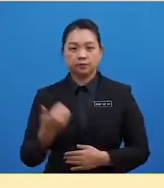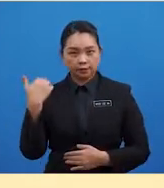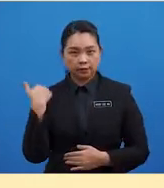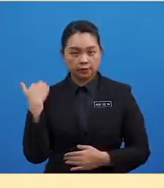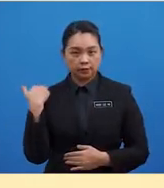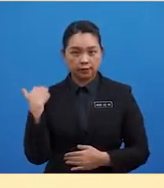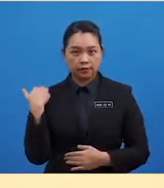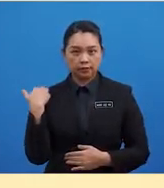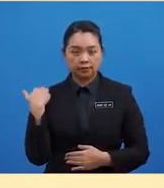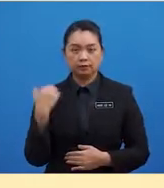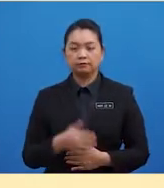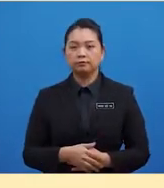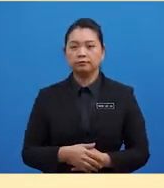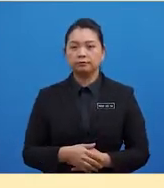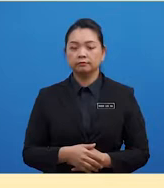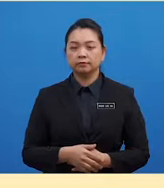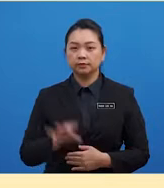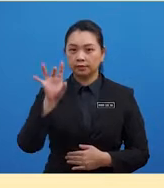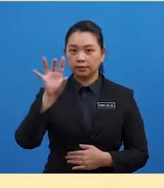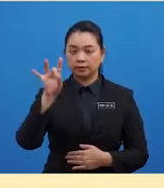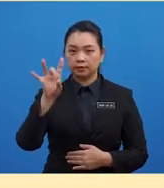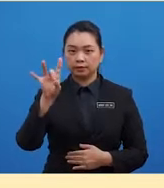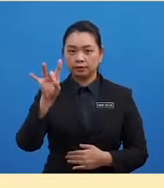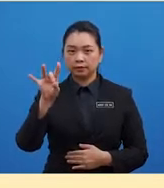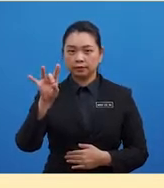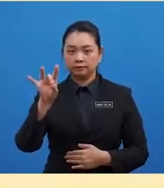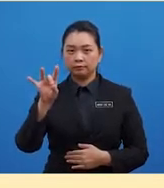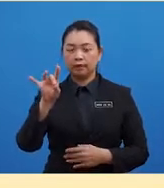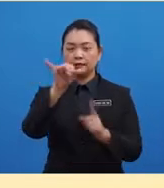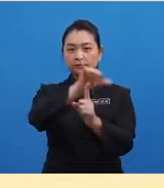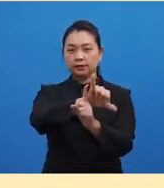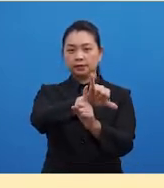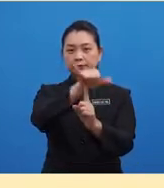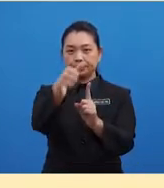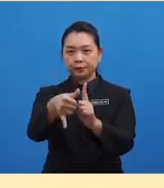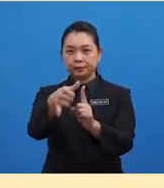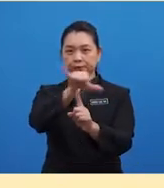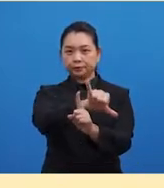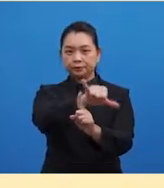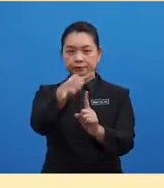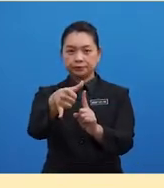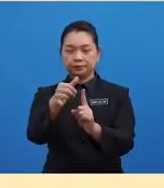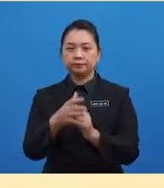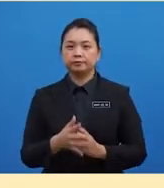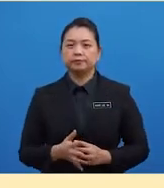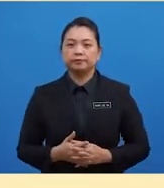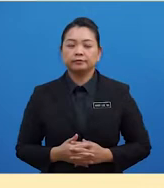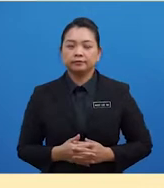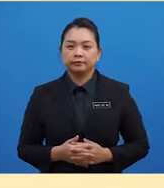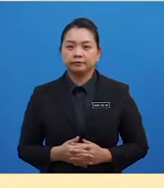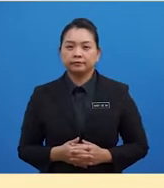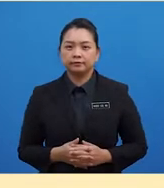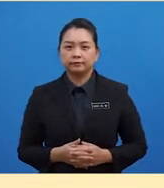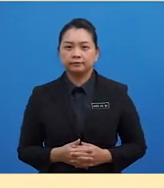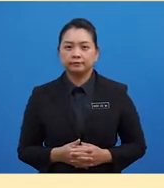dengan bilangan paksi simetri di mana poligon oktagon mempunyai 8 paksi simetri seperti paparan